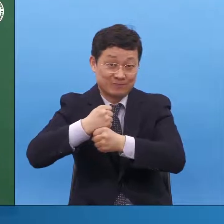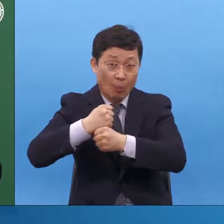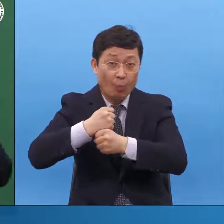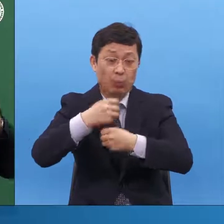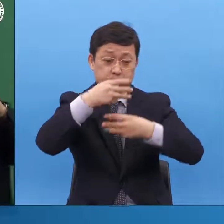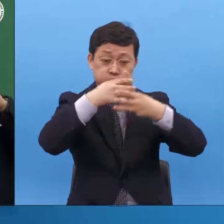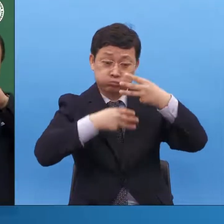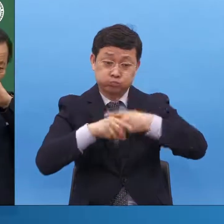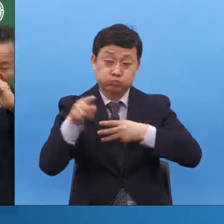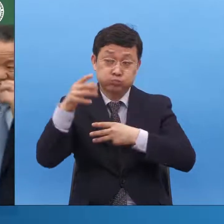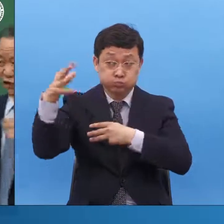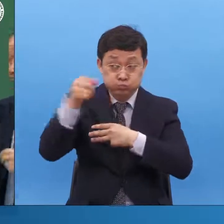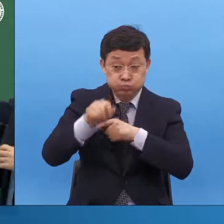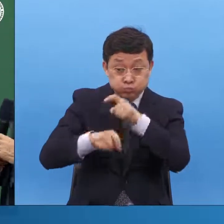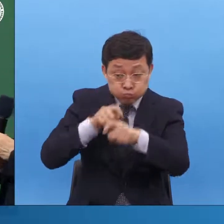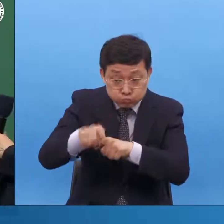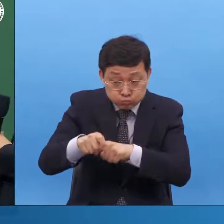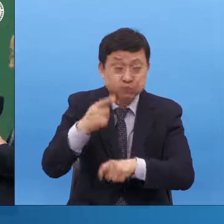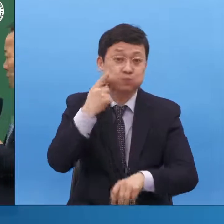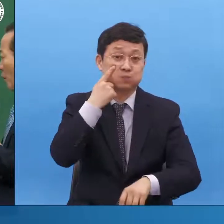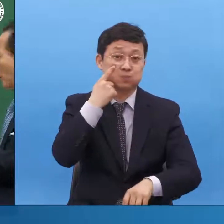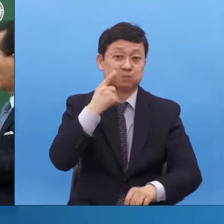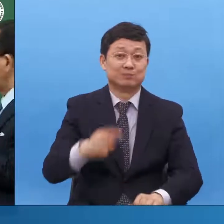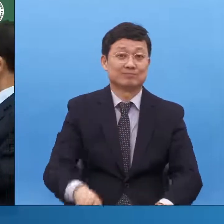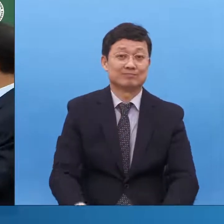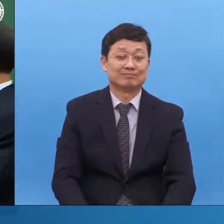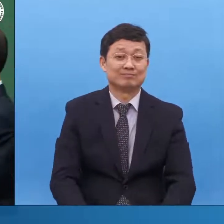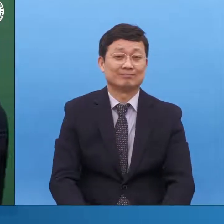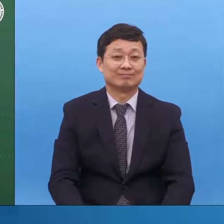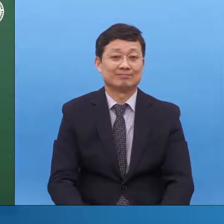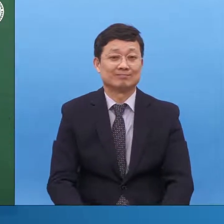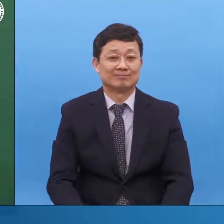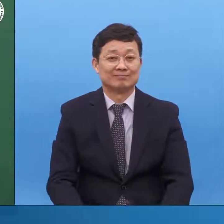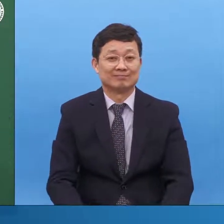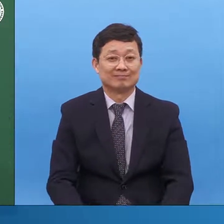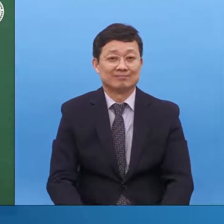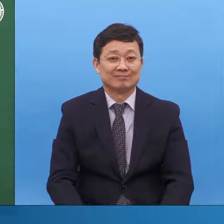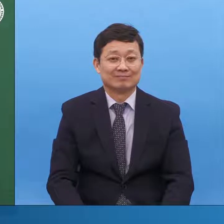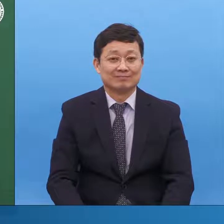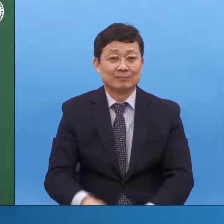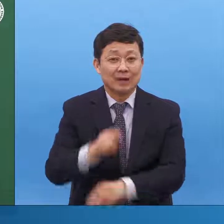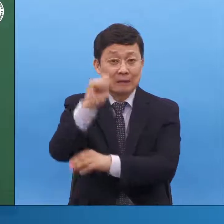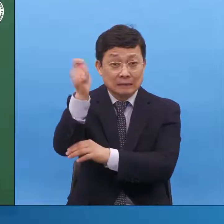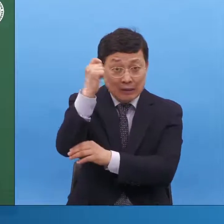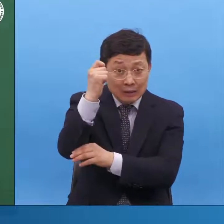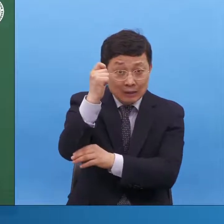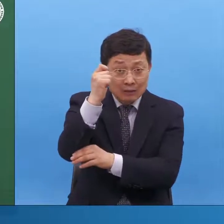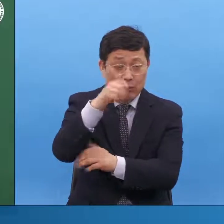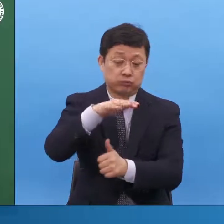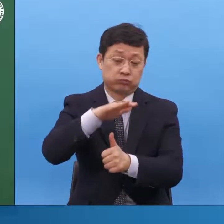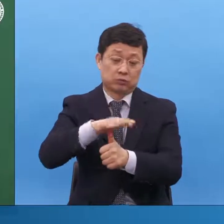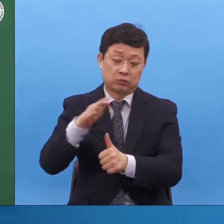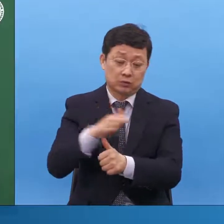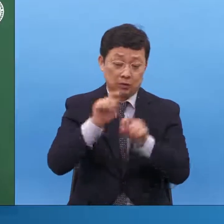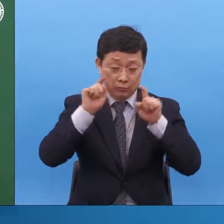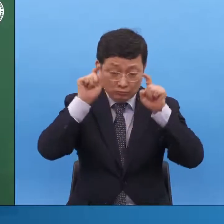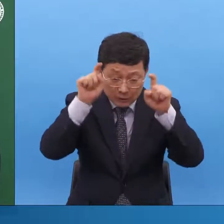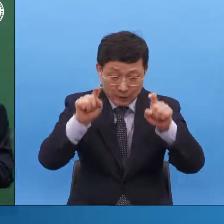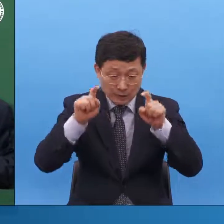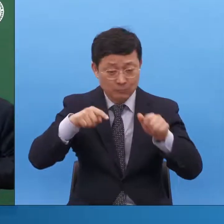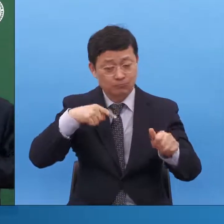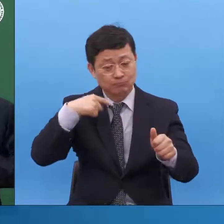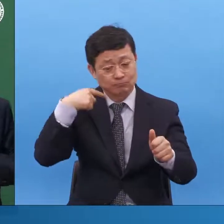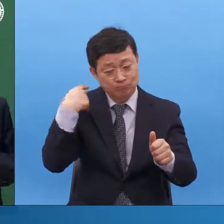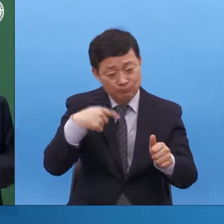하라니까요. In this way, this is what our remnants must do. 목동으로 있으면서 계속 편집했잖아요, 다윗이. Now David continued to edit while he